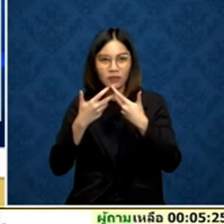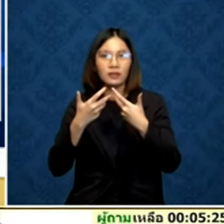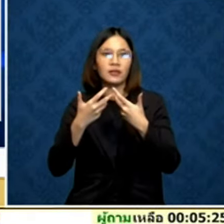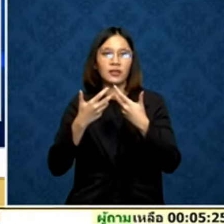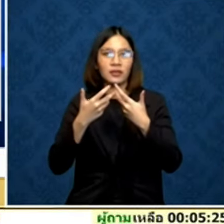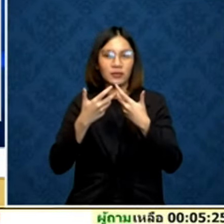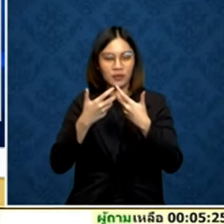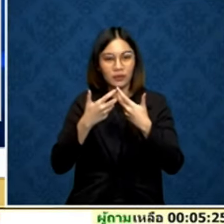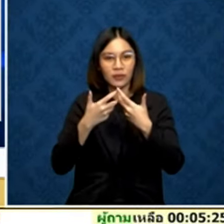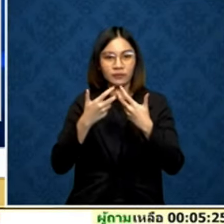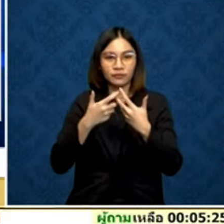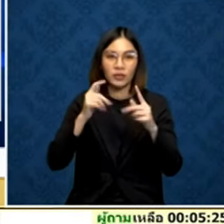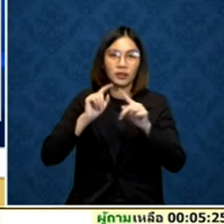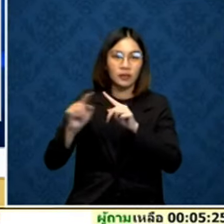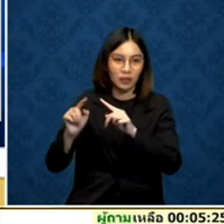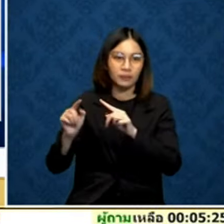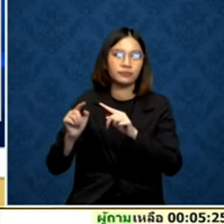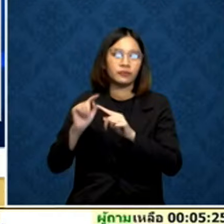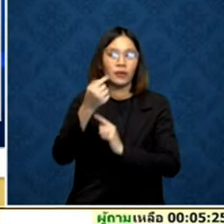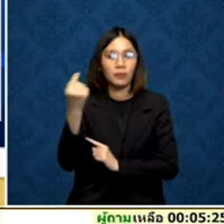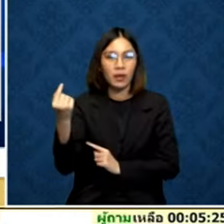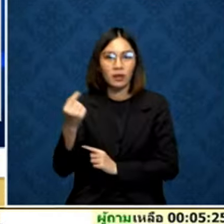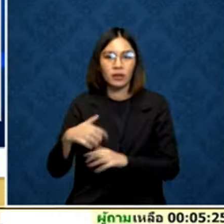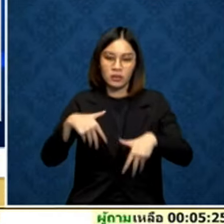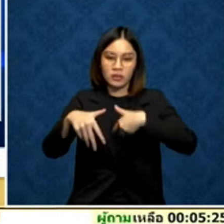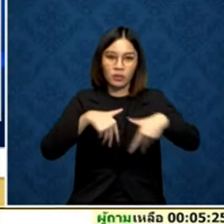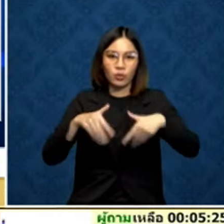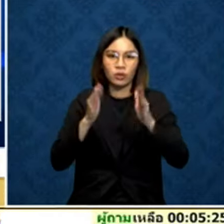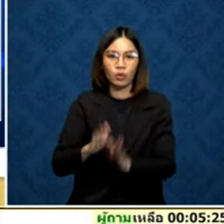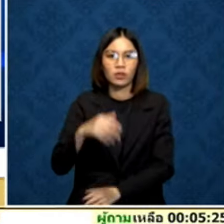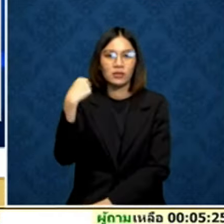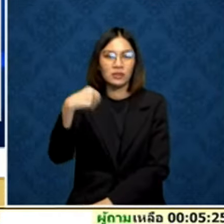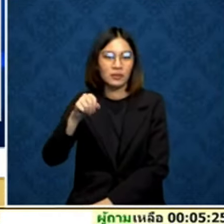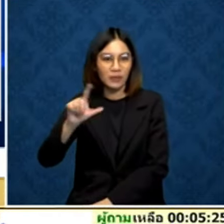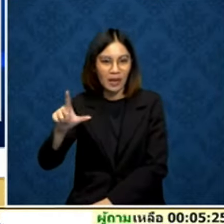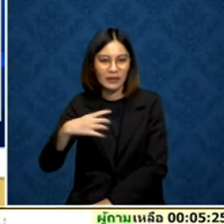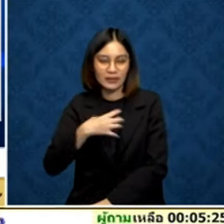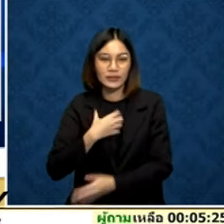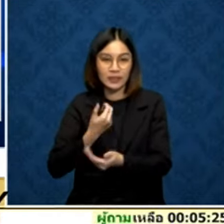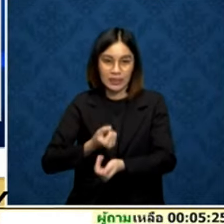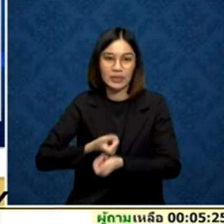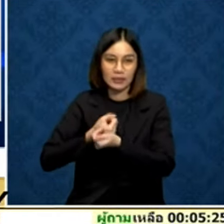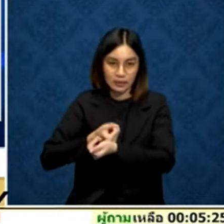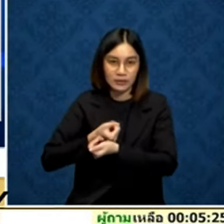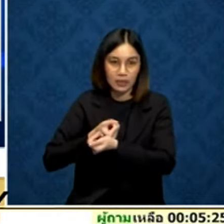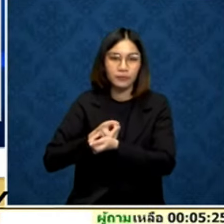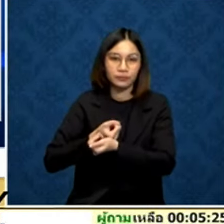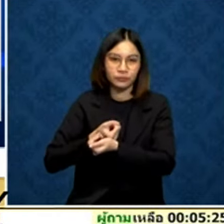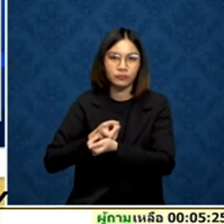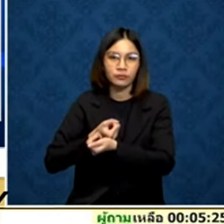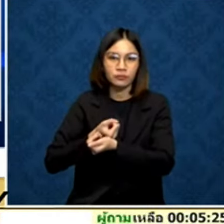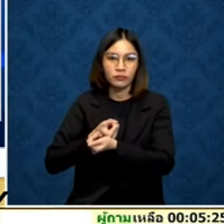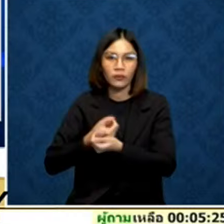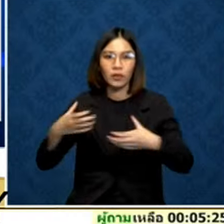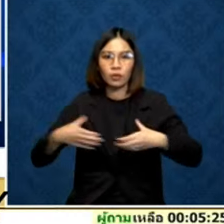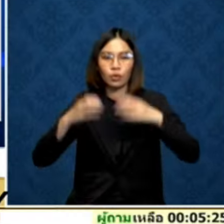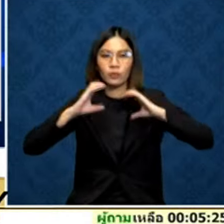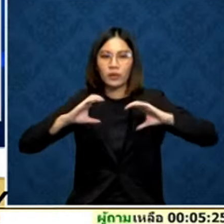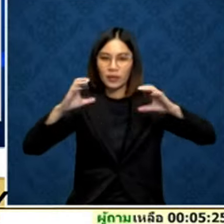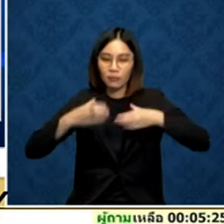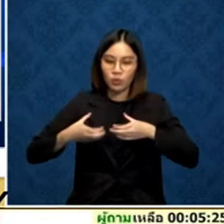หรือว่าไฮโปรฟิตขนาดนั้นแต่ว่าพี่น้องของเราก็มีหลายสิบล้านคนที่ต้องพึ่งการเกษตรอยู่น นะครับการที่รัฐบาลเราได้ลงพื้นที่ไปท่านรัฐม